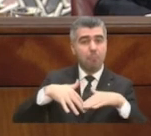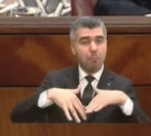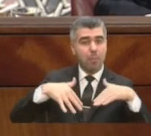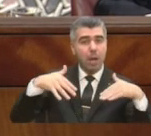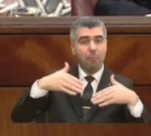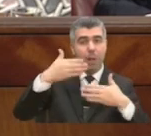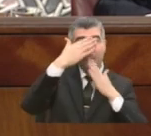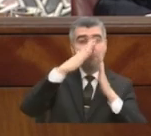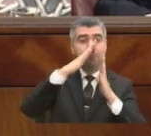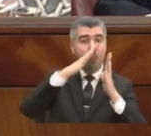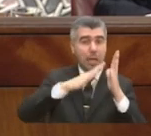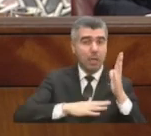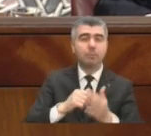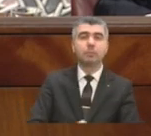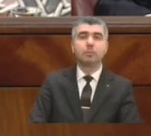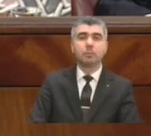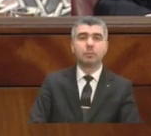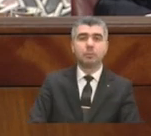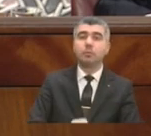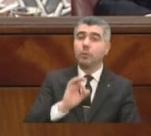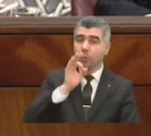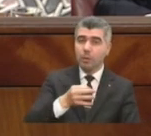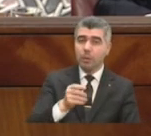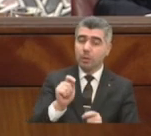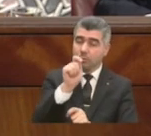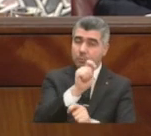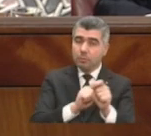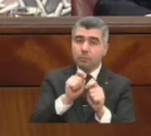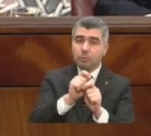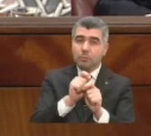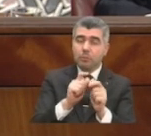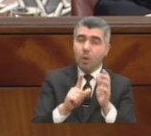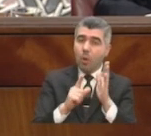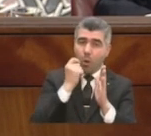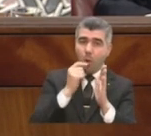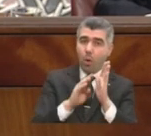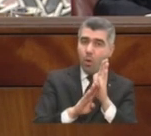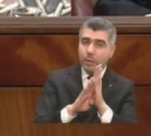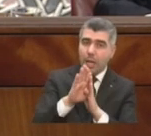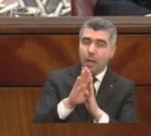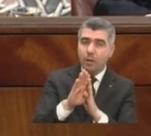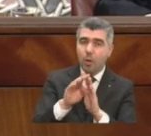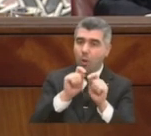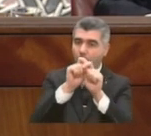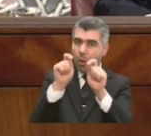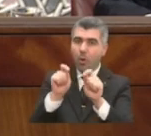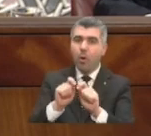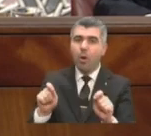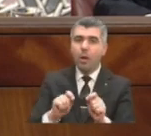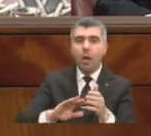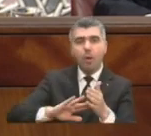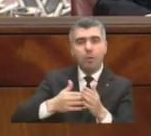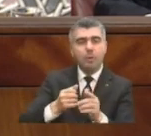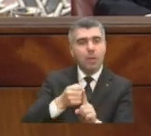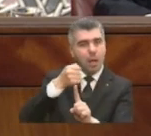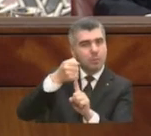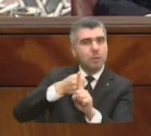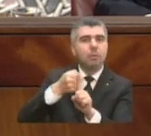بحرصه على صيانه الحقوق والحريات وسبل ممارستها كامله